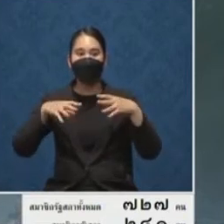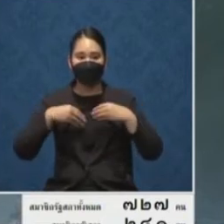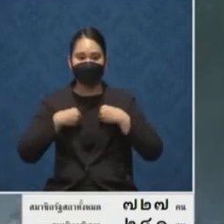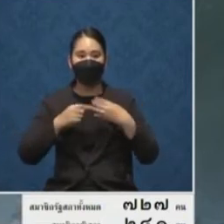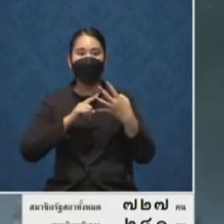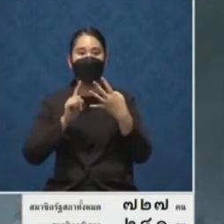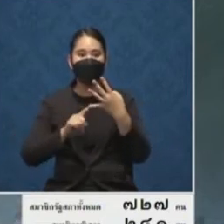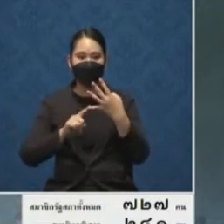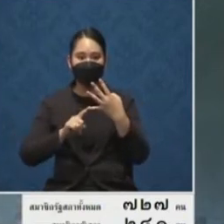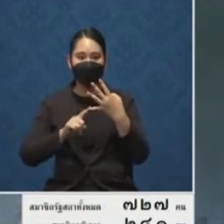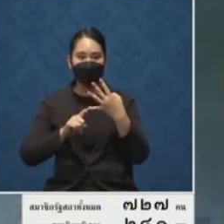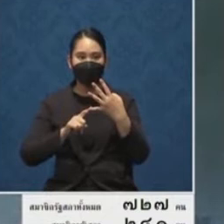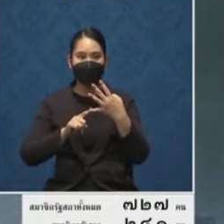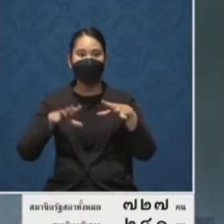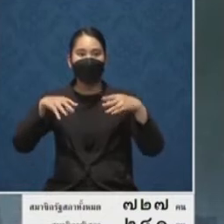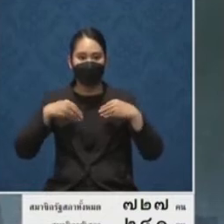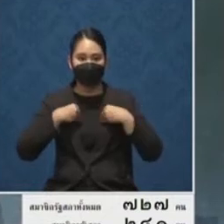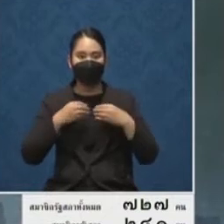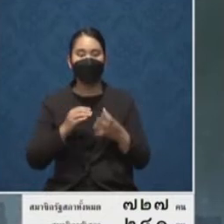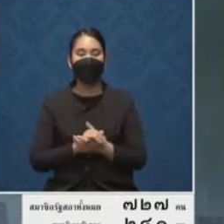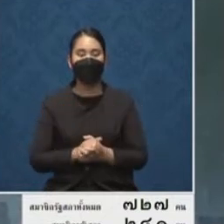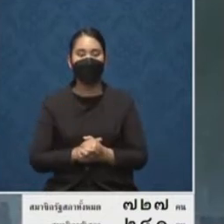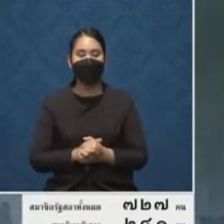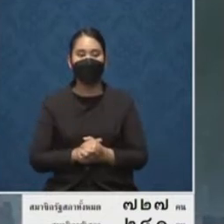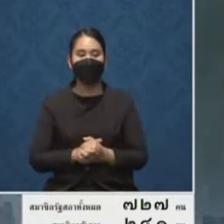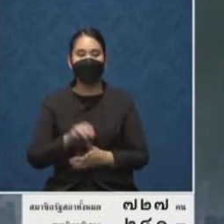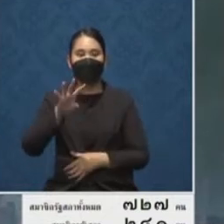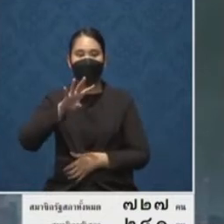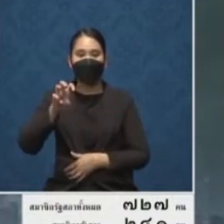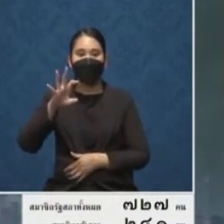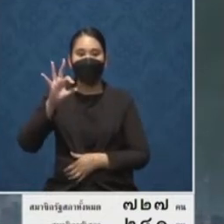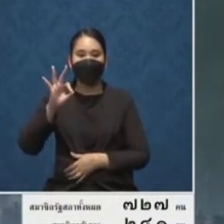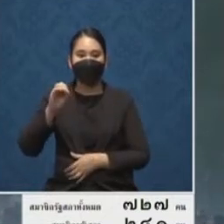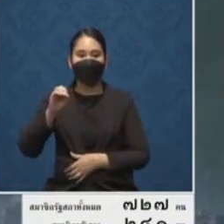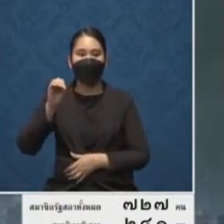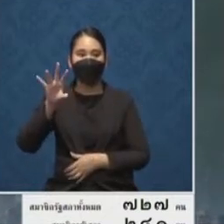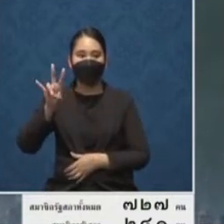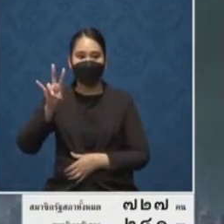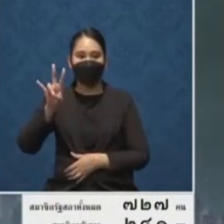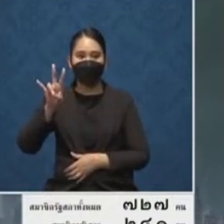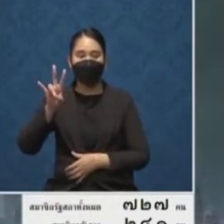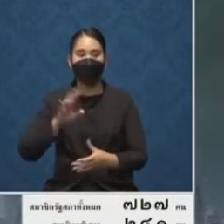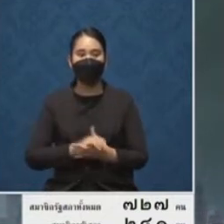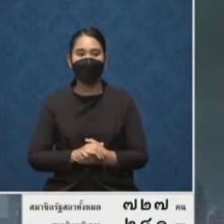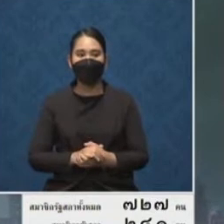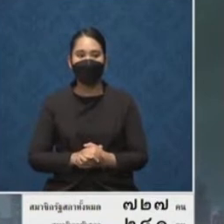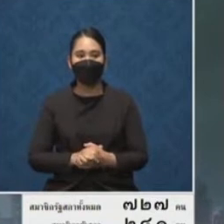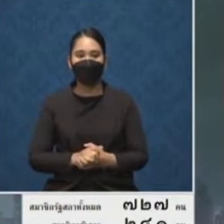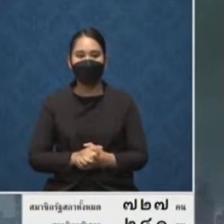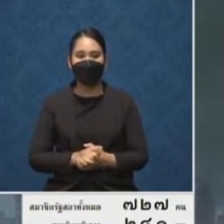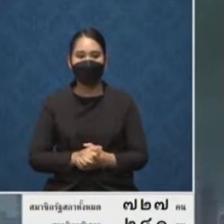3รับหลักการ4รับหลักการครับ 497นายวุฒิพัน